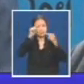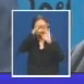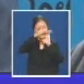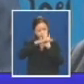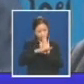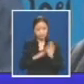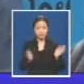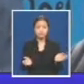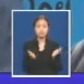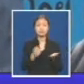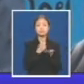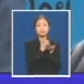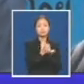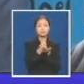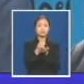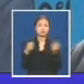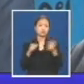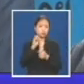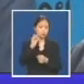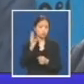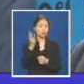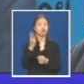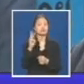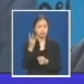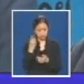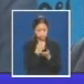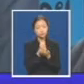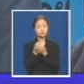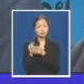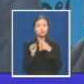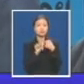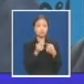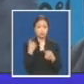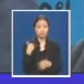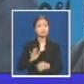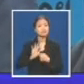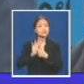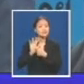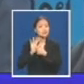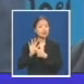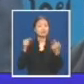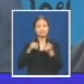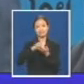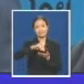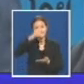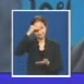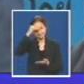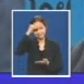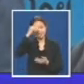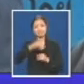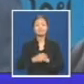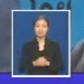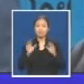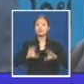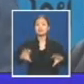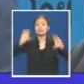ผลักดันเพื่อช่วยในเรื่องของสวัสดิการความมั่นคงเช่นเรื่องของการศึกษาที่รัฐบาล